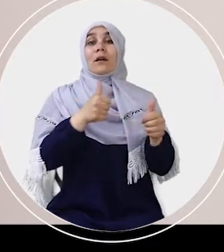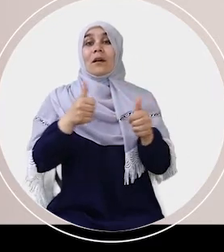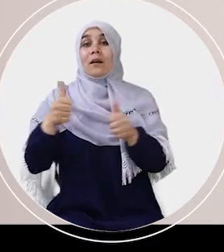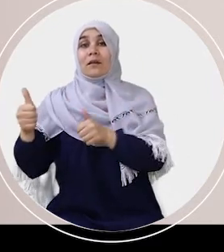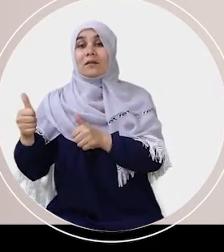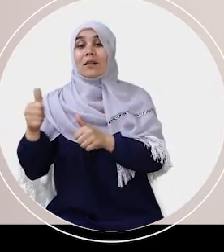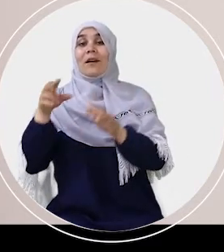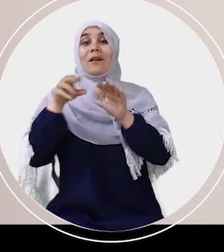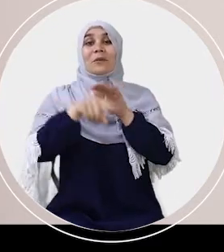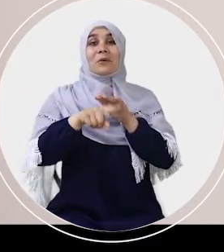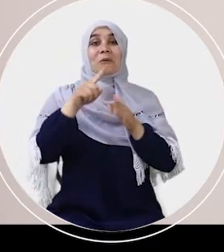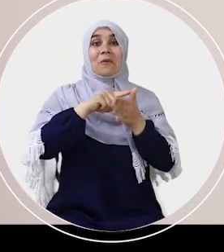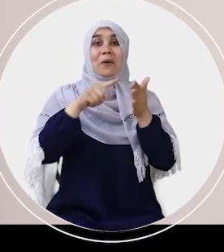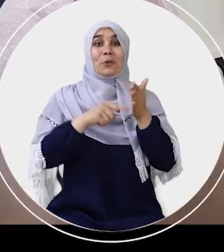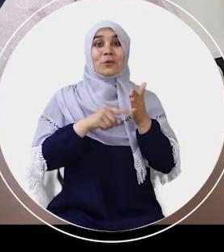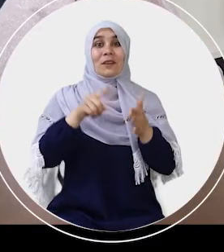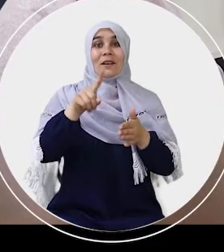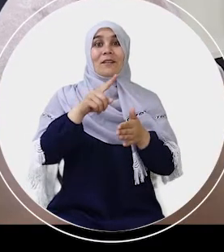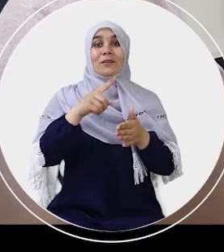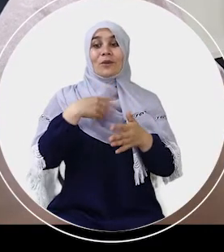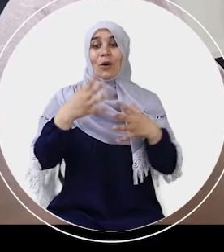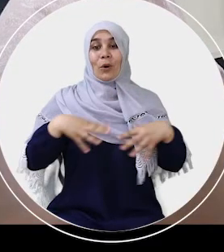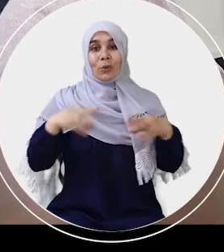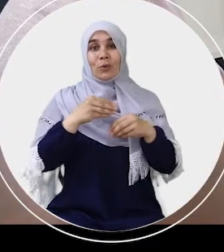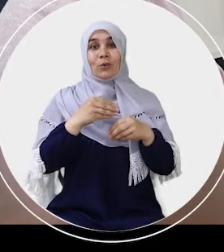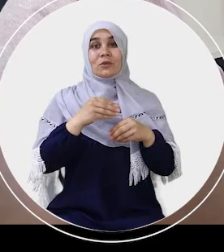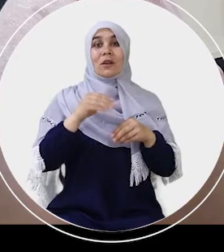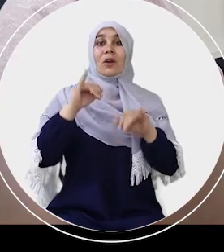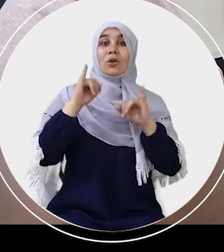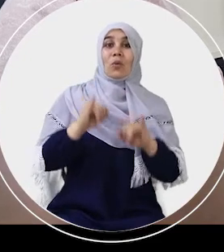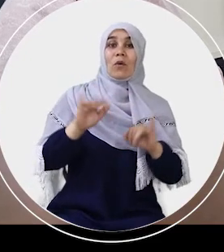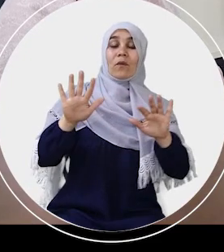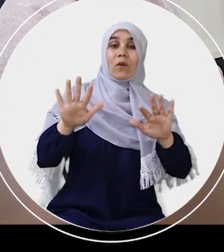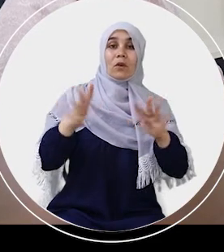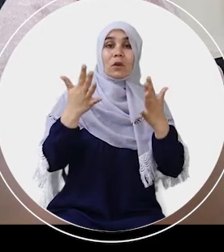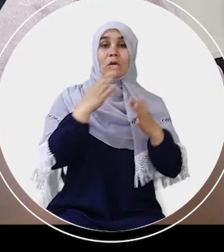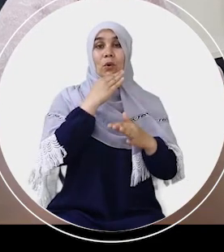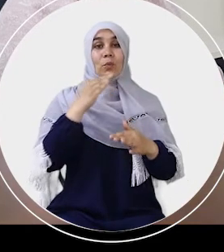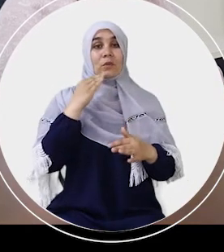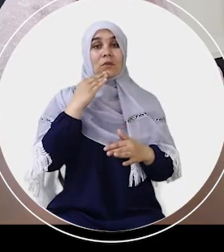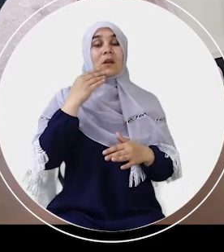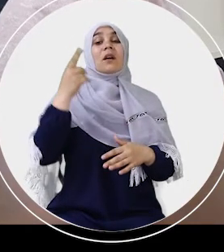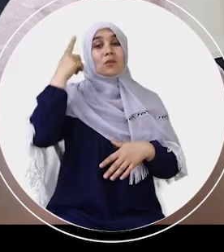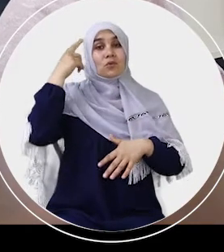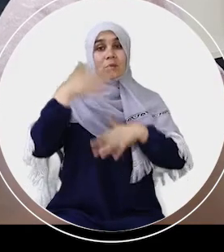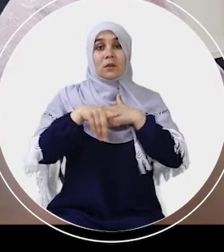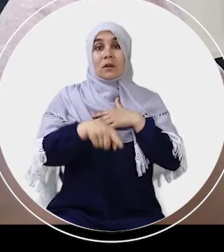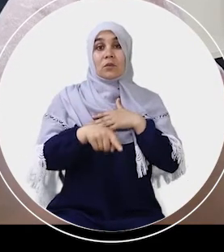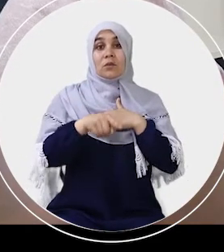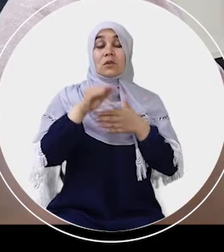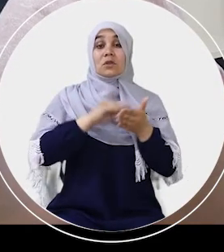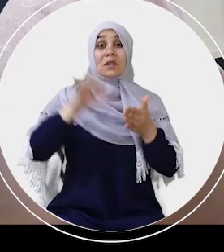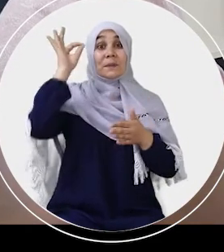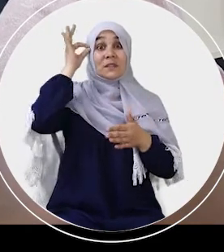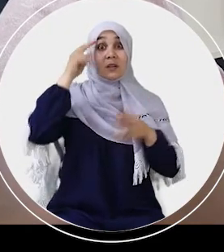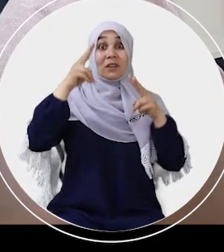orada shunaqangi bir savollar borki, oiladagi salbiy voqealar ko'pligini bildirib qo'yishgan.